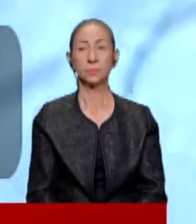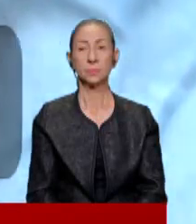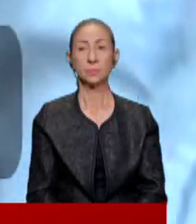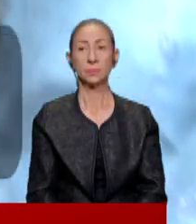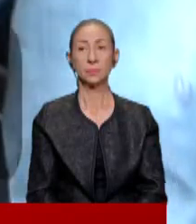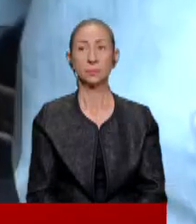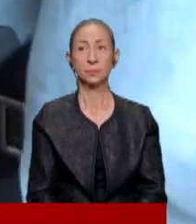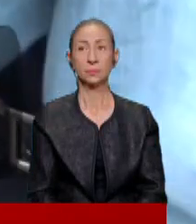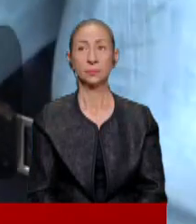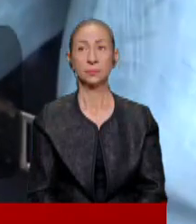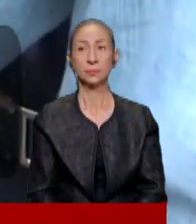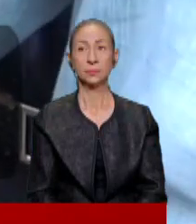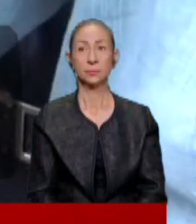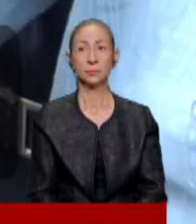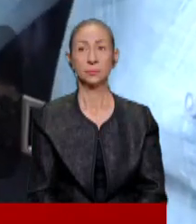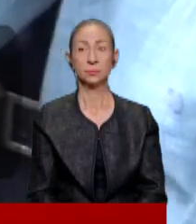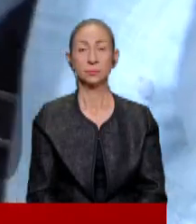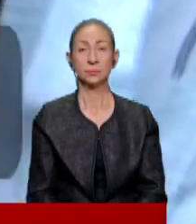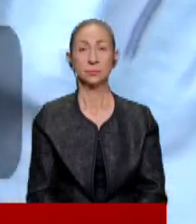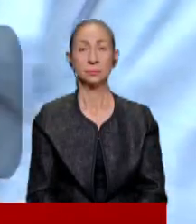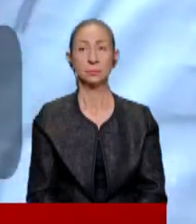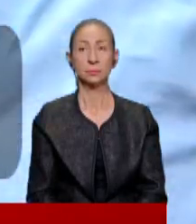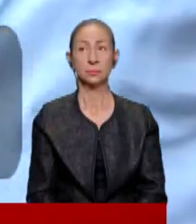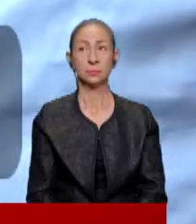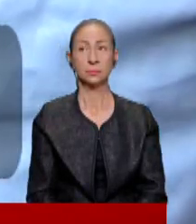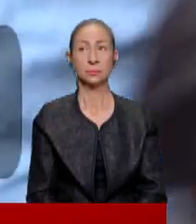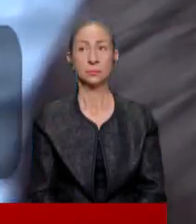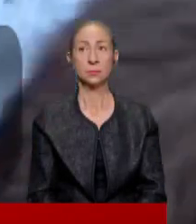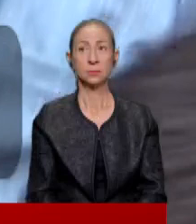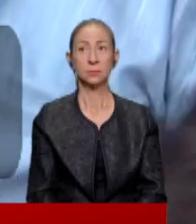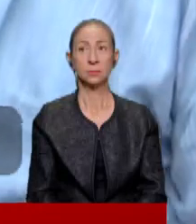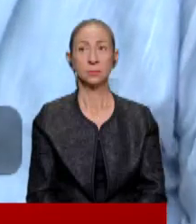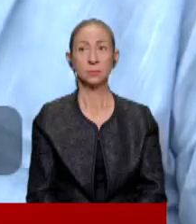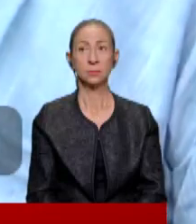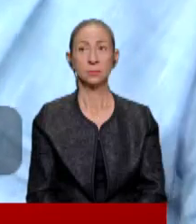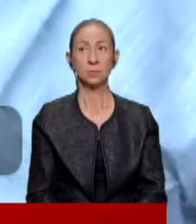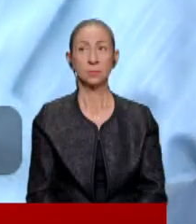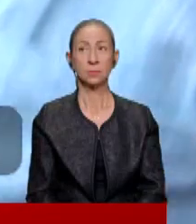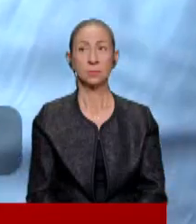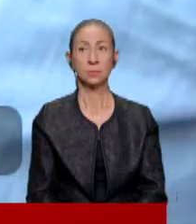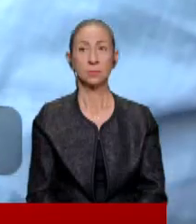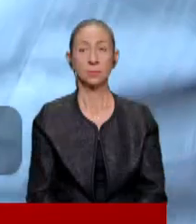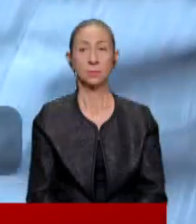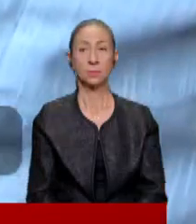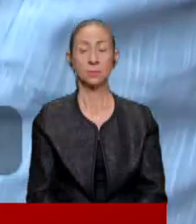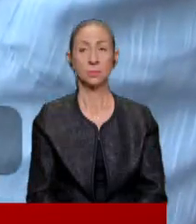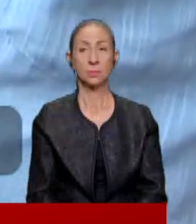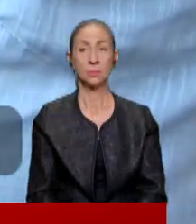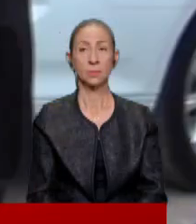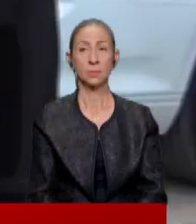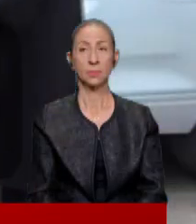Bakın şöyle. Bugün kesilmiş et donmuş kardeşim. Sırf ya. Abi şunu da gösterir misin? Buyur. Salama